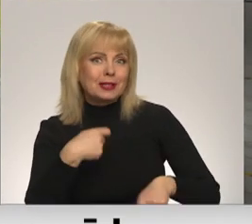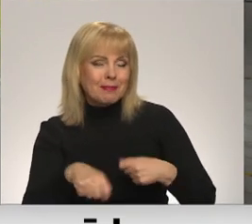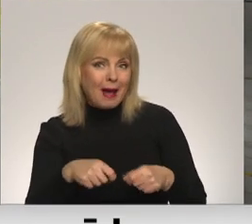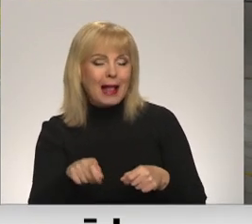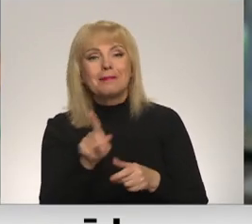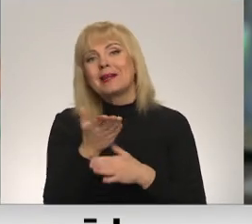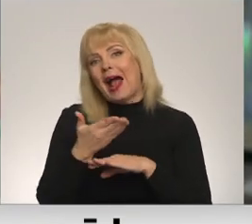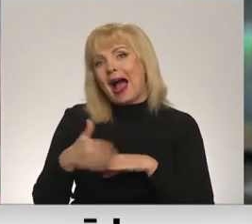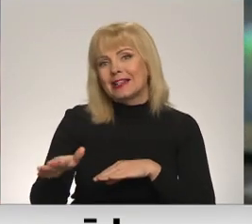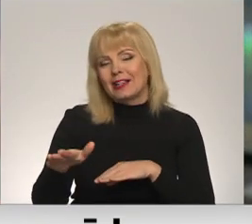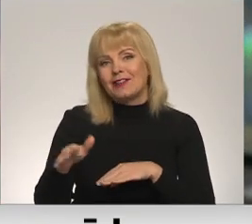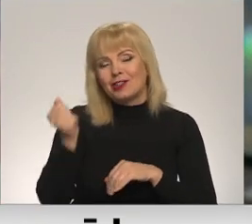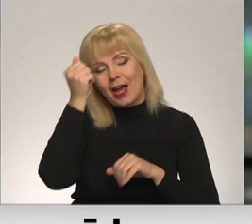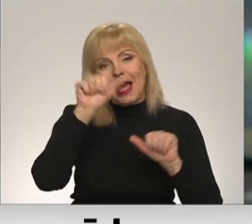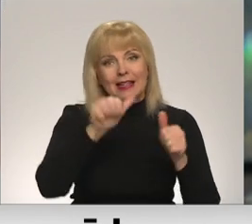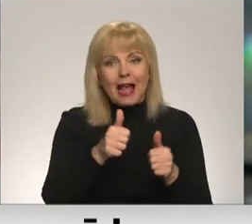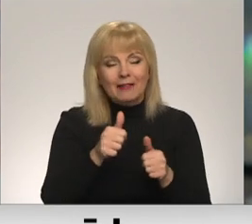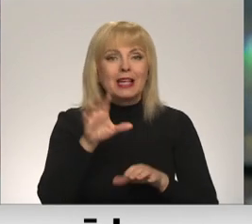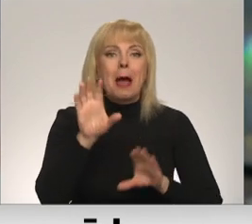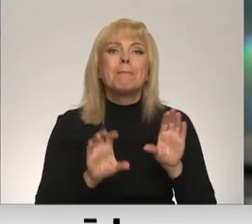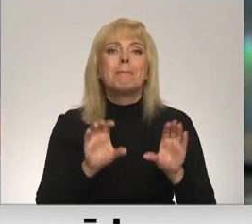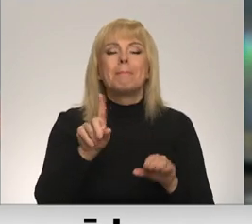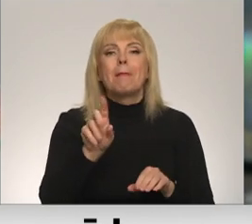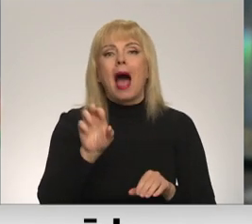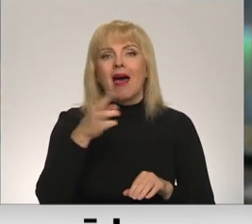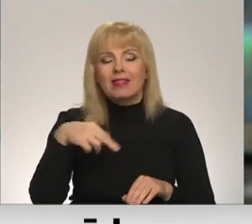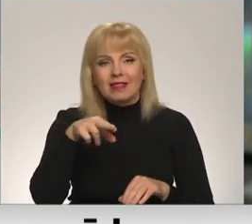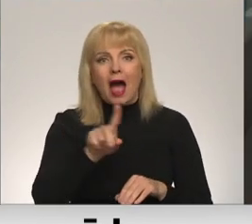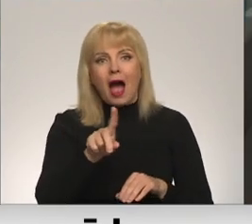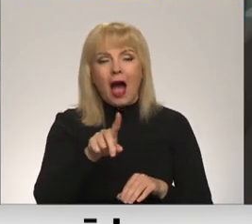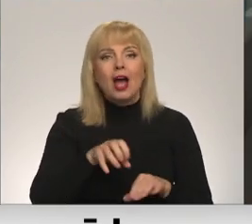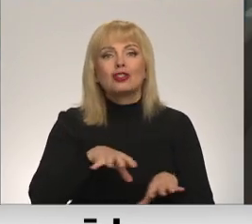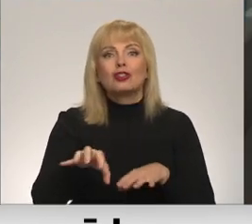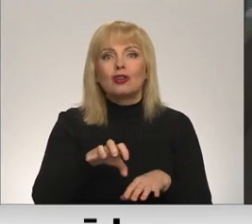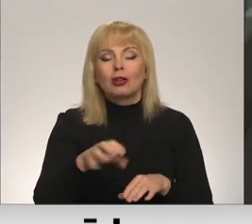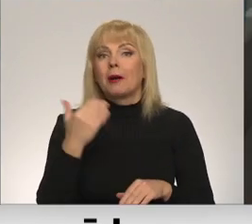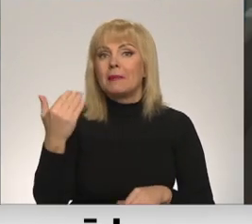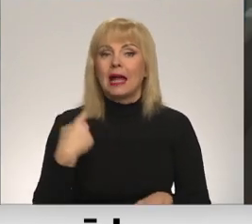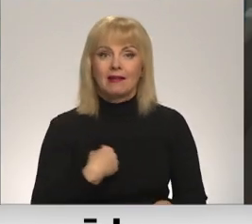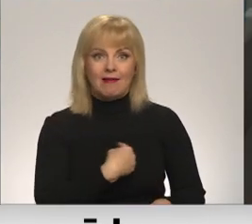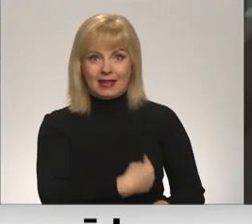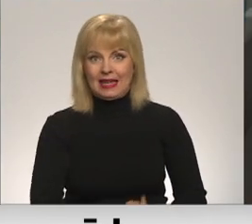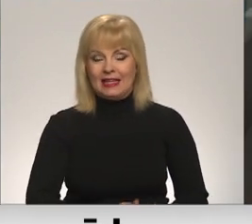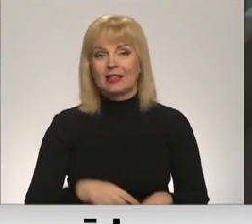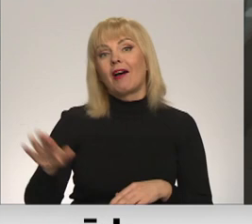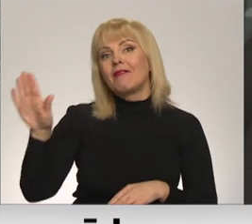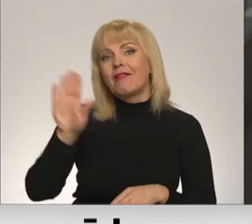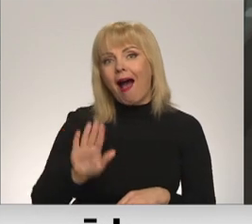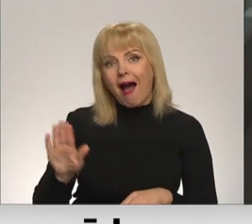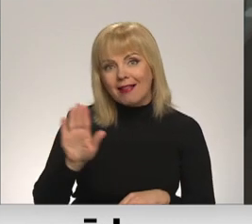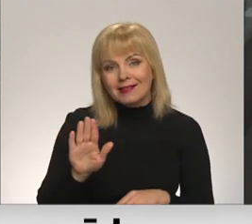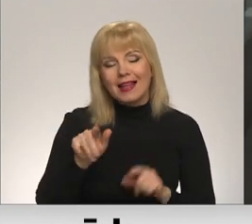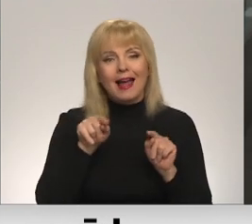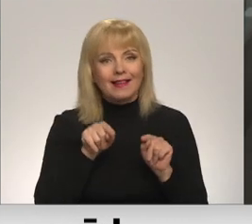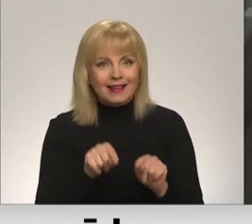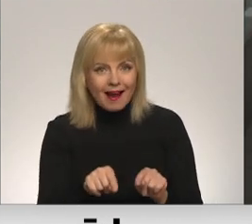atsevišķi talismans. Viss pandas, kas eksistē, piemēram, zooloģiskajos dārzos visā pasaulē, pieder Ķīnas valstī. Un